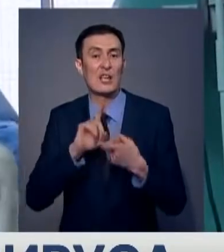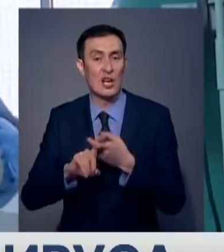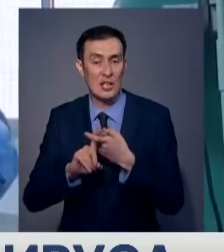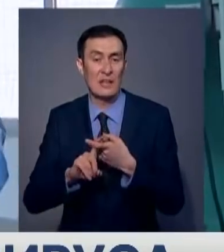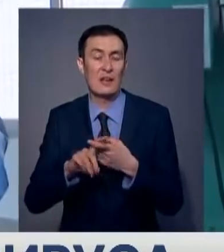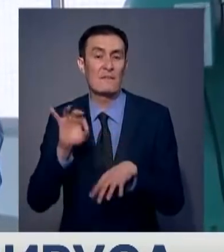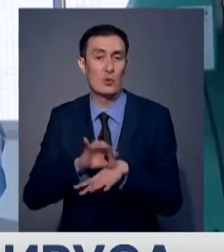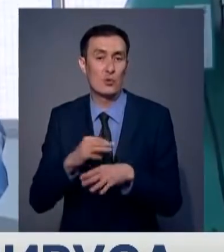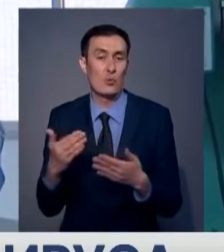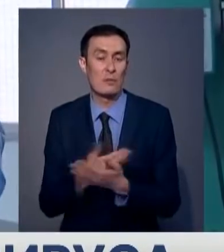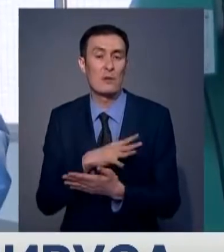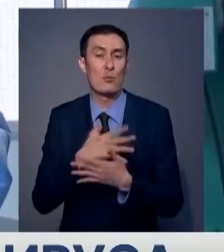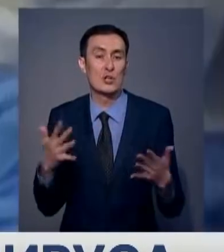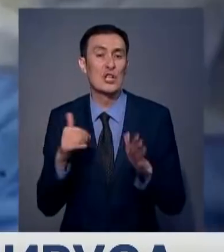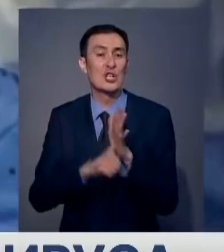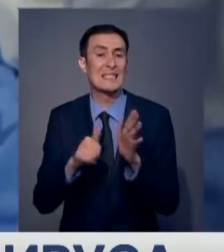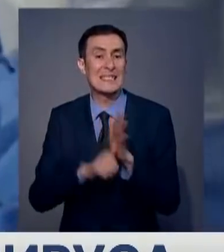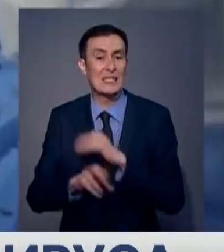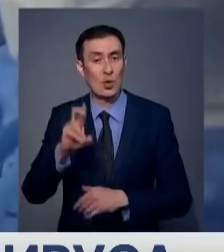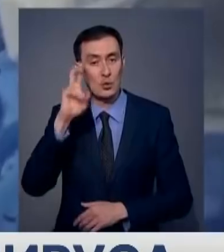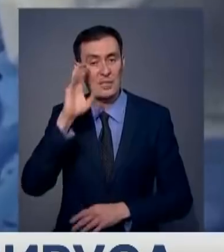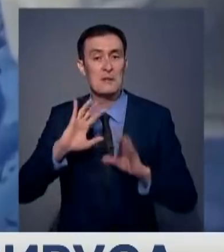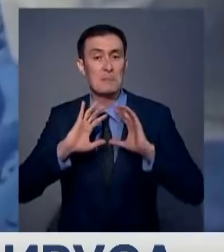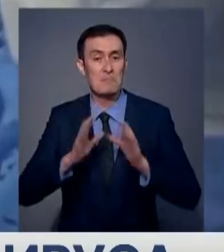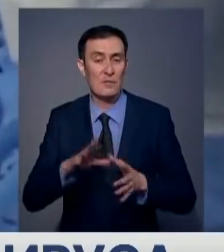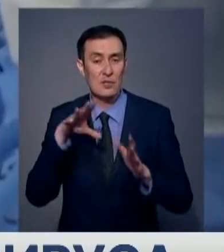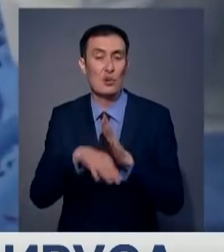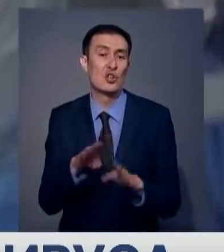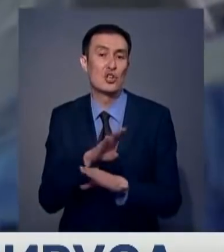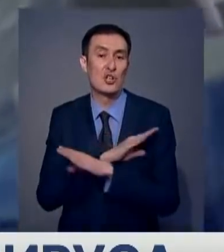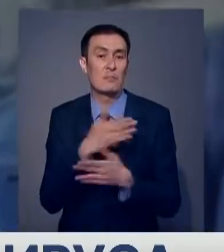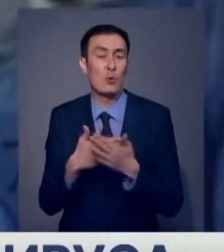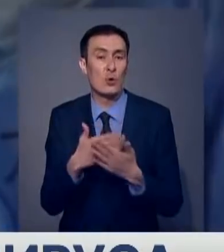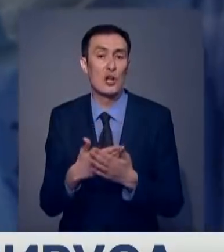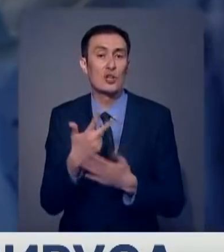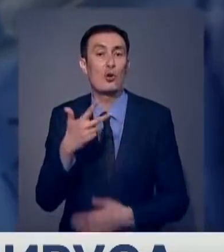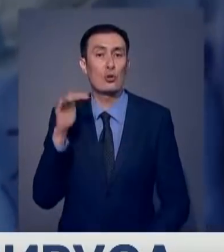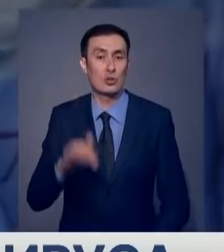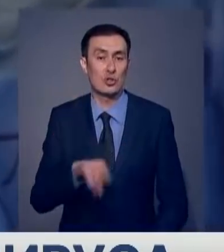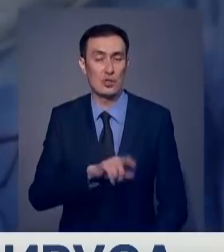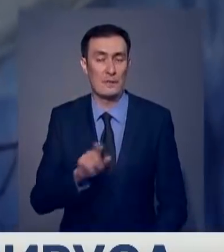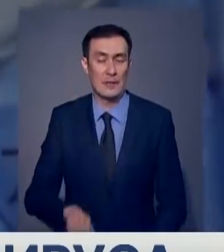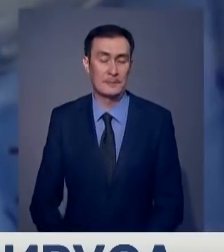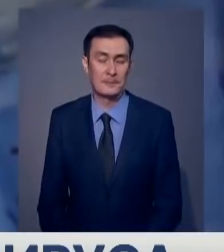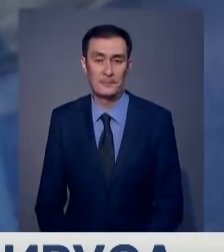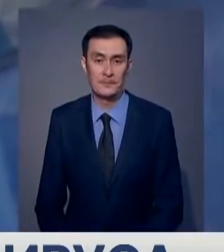заражения коронавирусом отмечены уже в более чем 60 странах мира. Число жертв приближается к 3000.